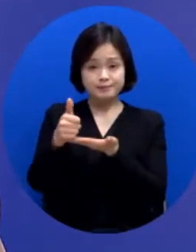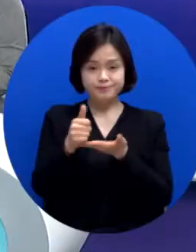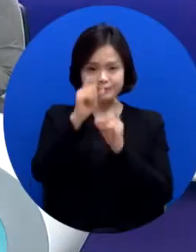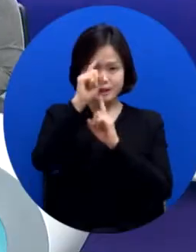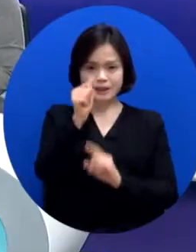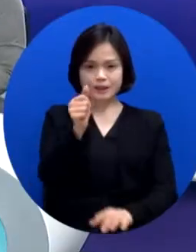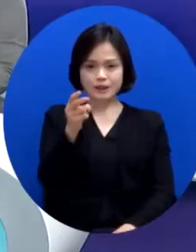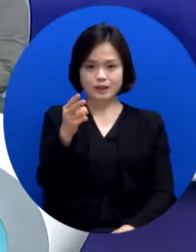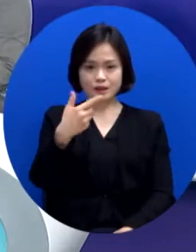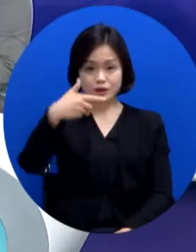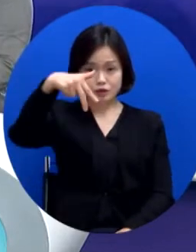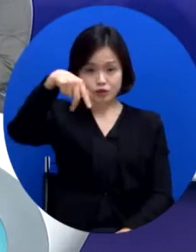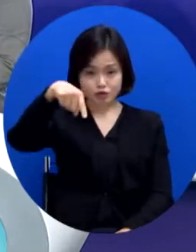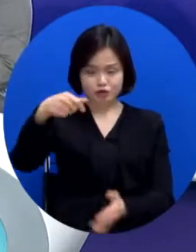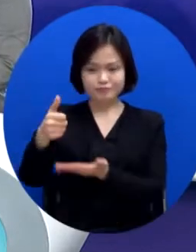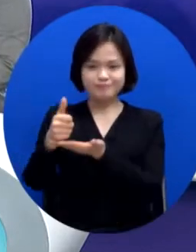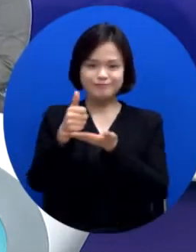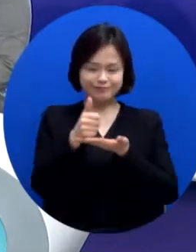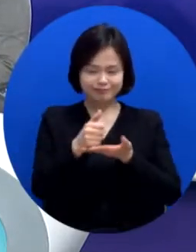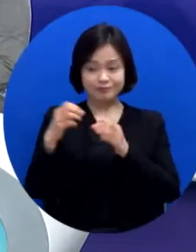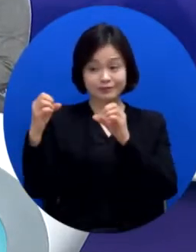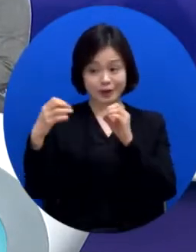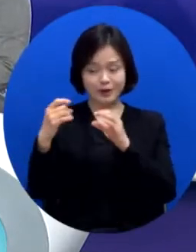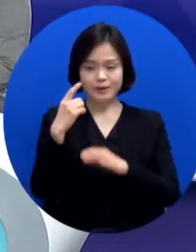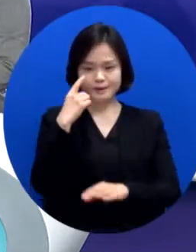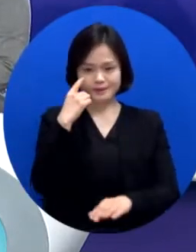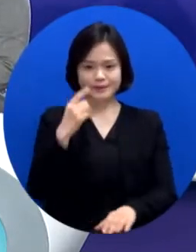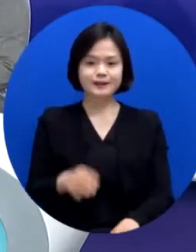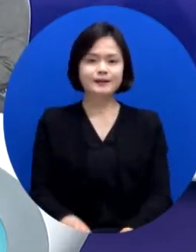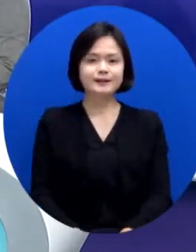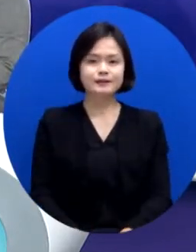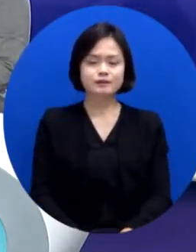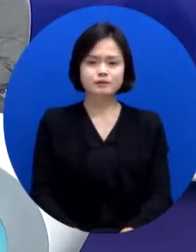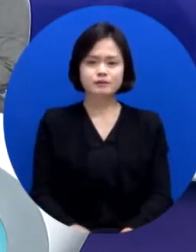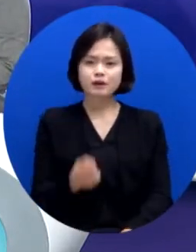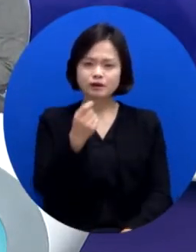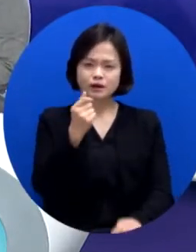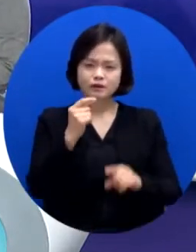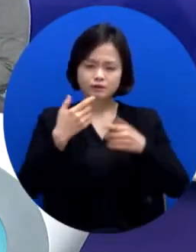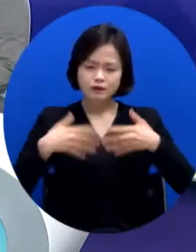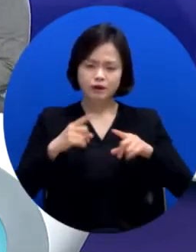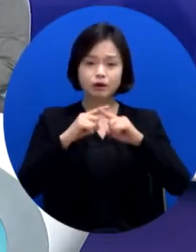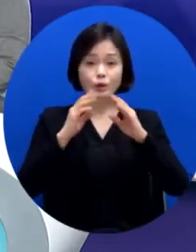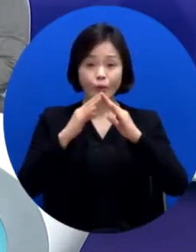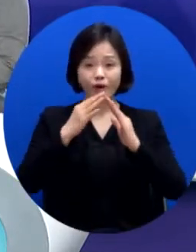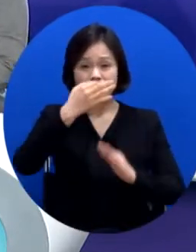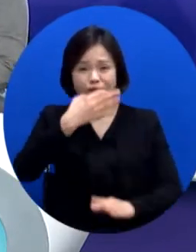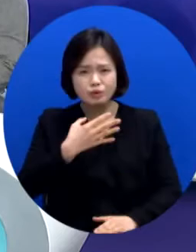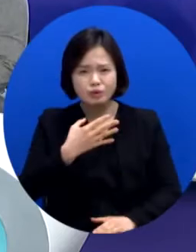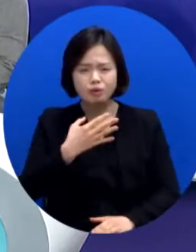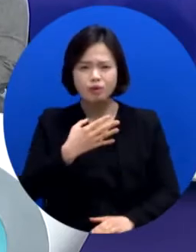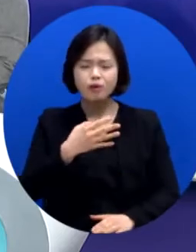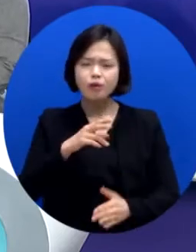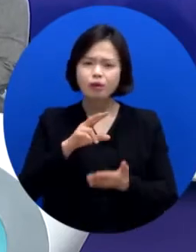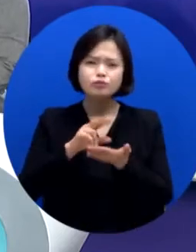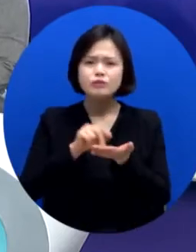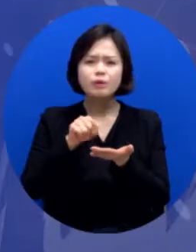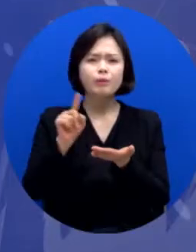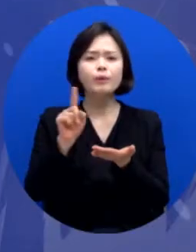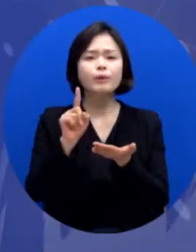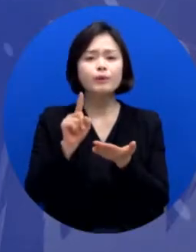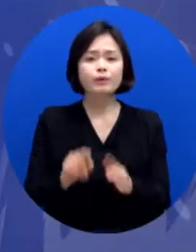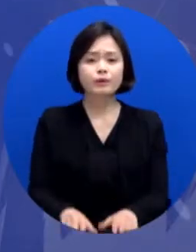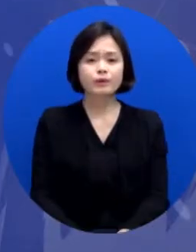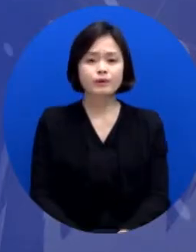안녕하십니까 4 아이 작은 교회들이 힘들다고 하던데 작은 교회들이 겪는 가장 큰 어려움은 뭔가요 일단